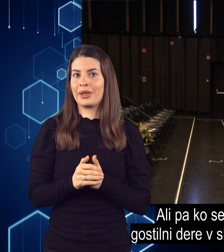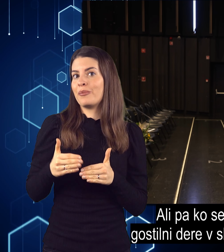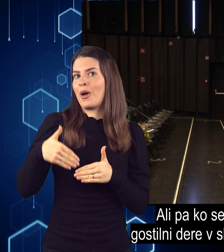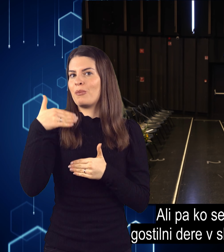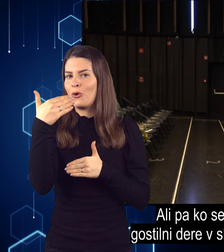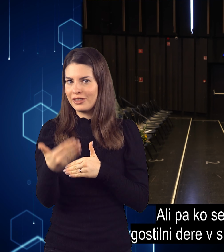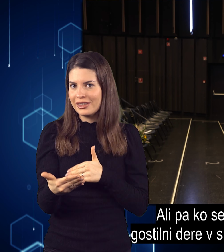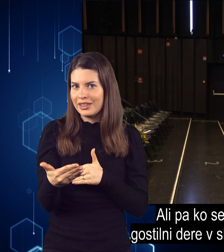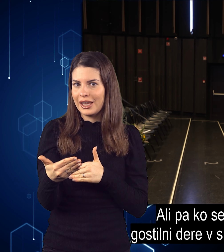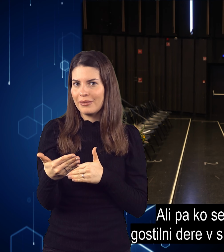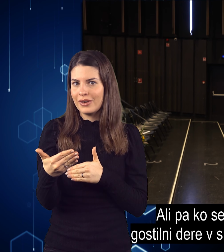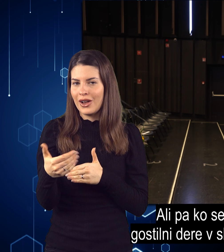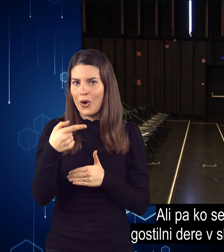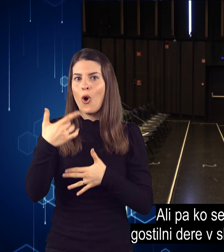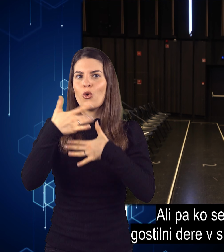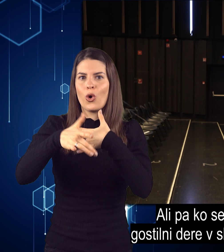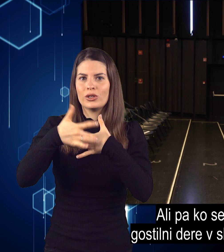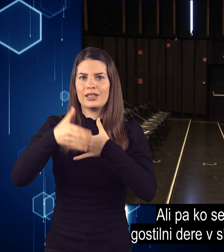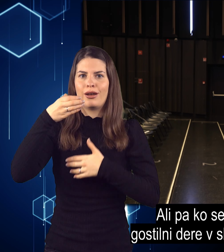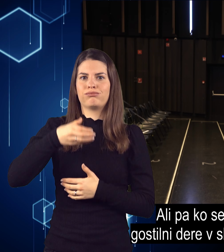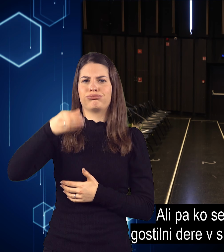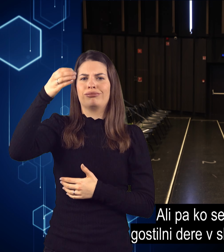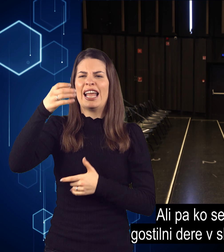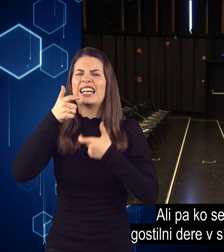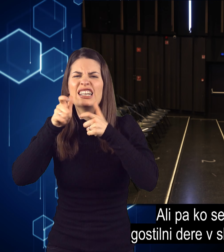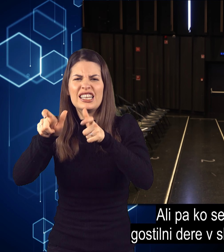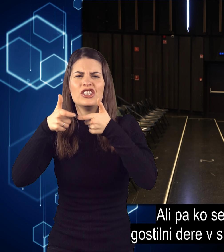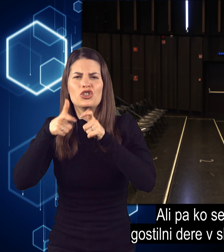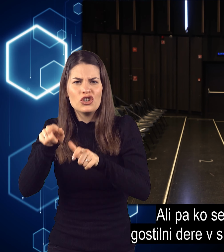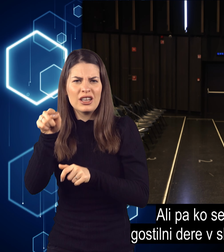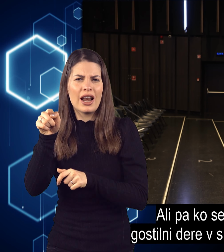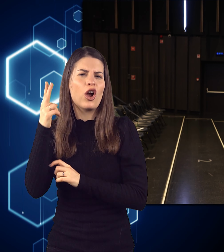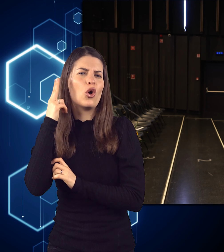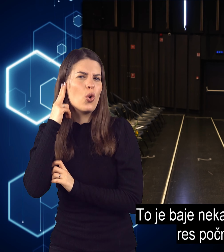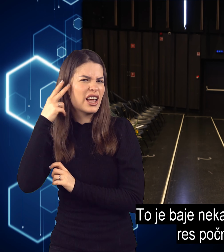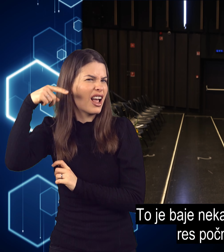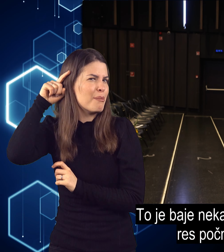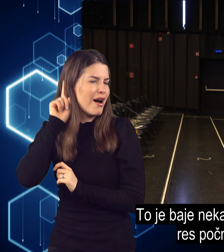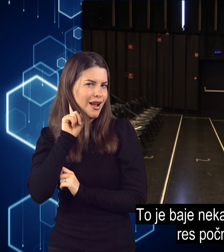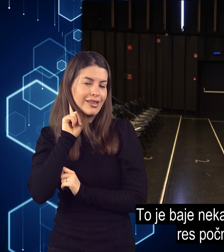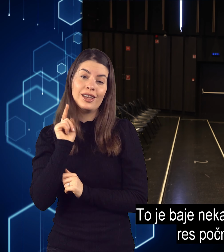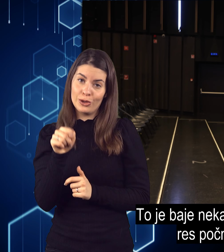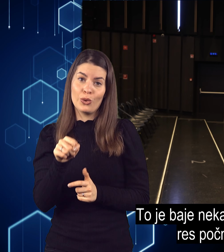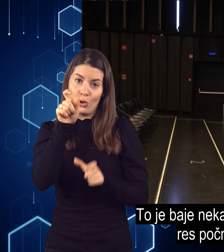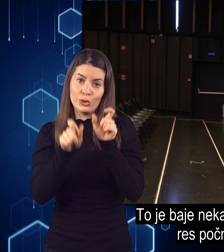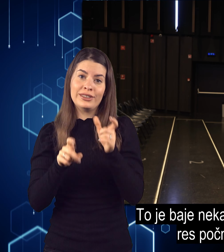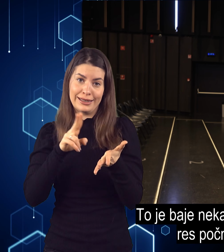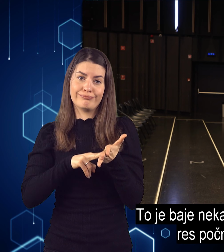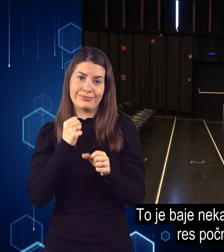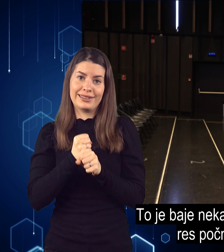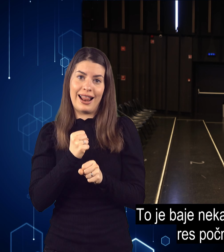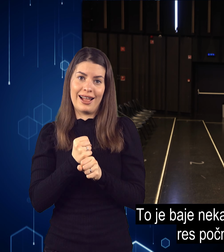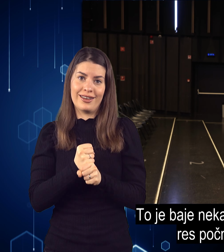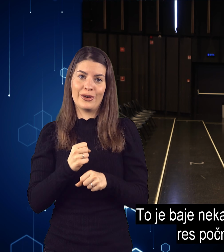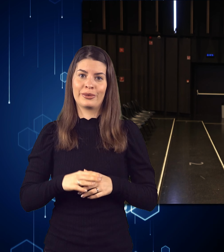Pa pol mogoče, ko se pivec v gostilni dere v slušnji aparata. To je nekaj, ljudje pa je res počnejo.